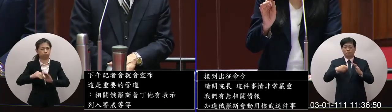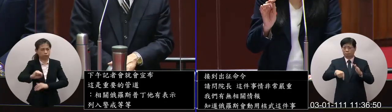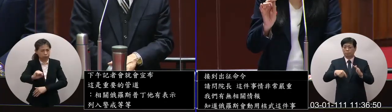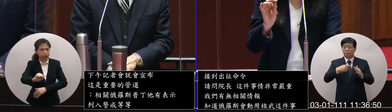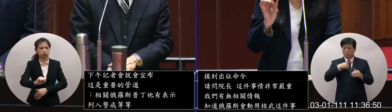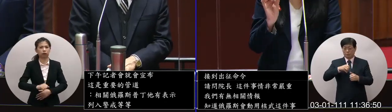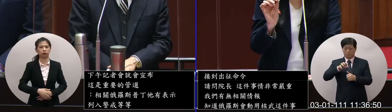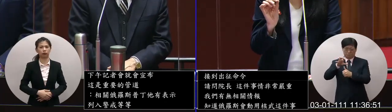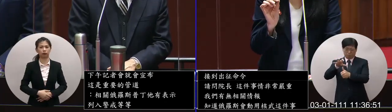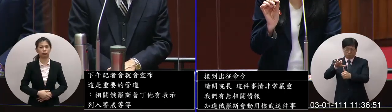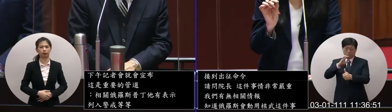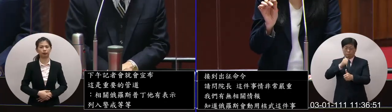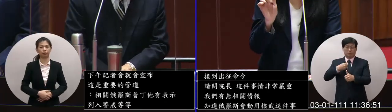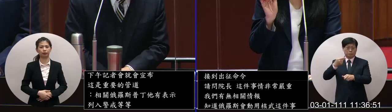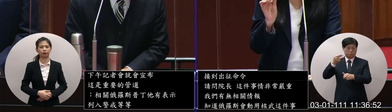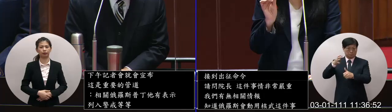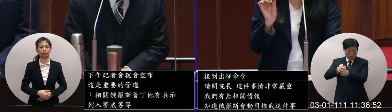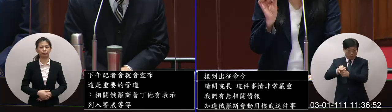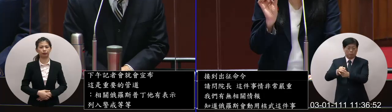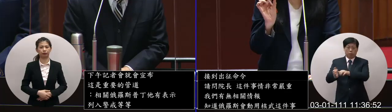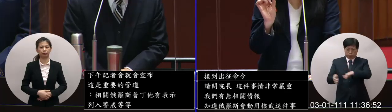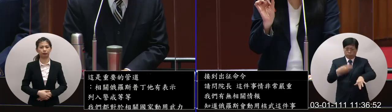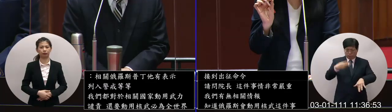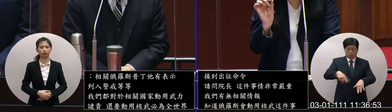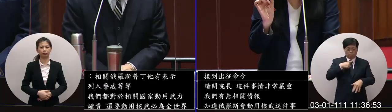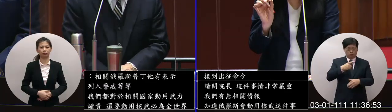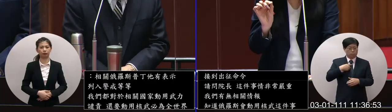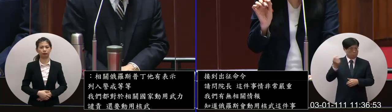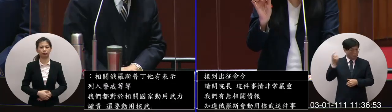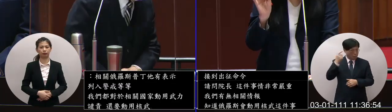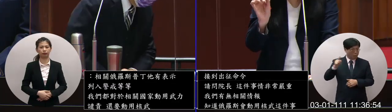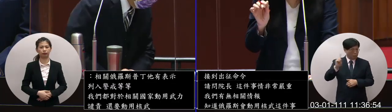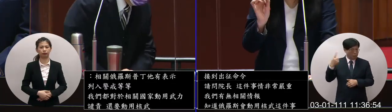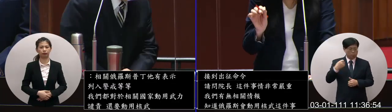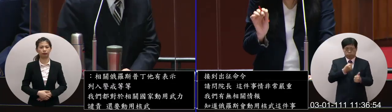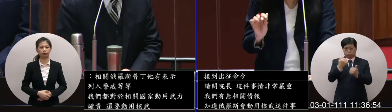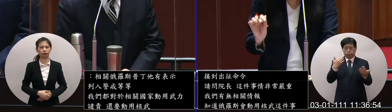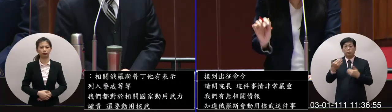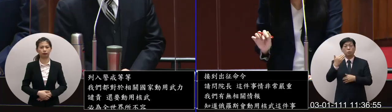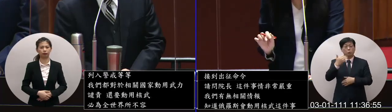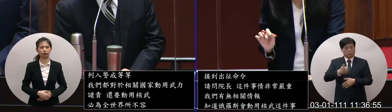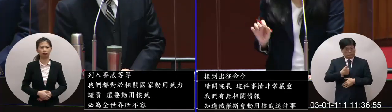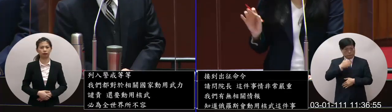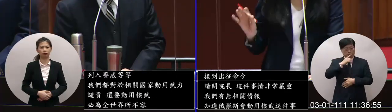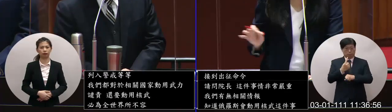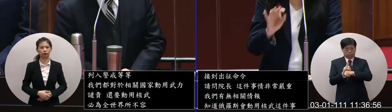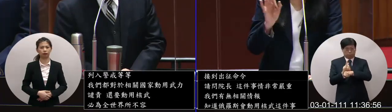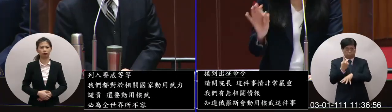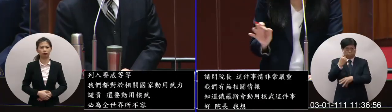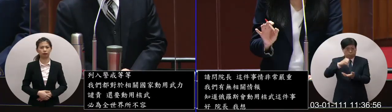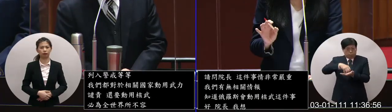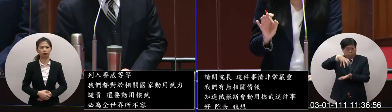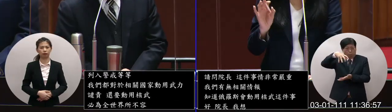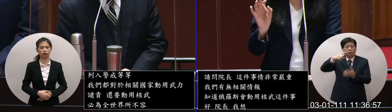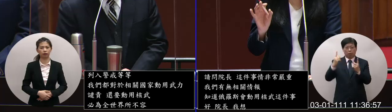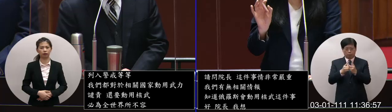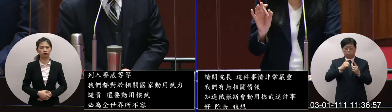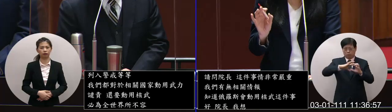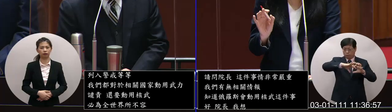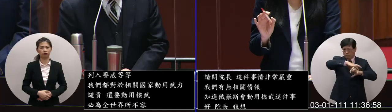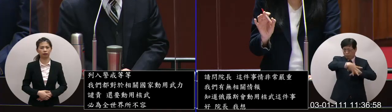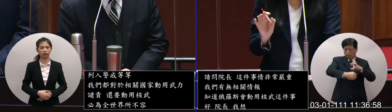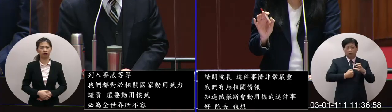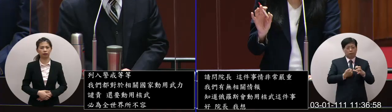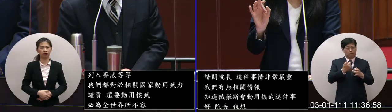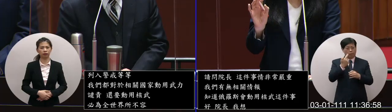个除了谴责之外，这件事情我们要密集的去掌控它哦。为什么？因为如果真的动用核武，除了对全世界来讲是一个非常严